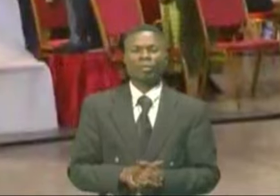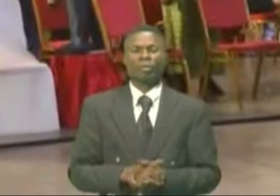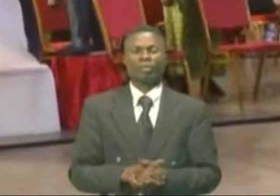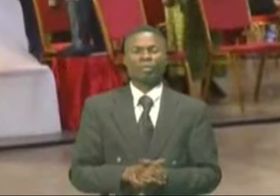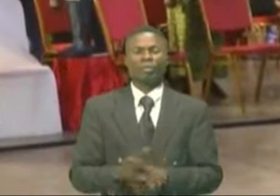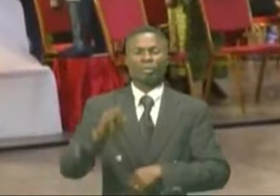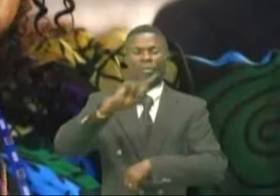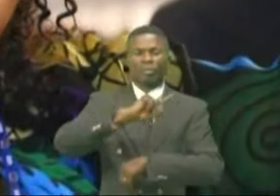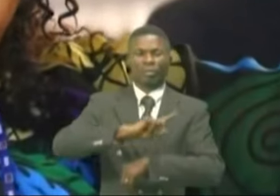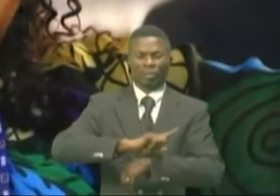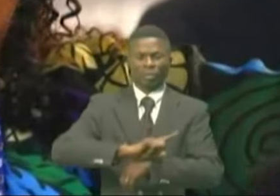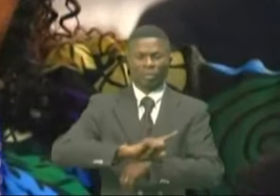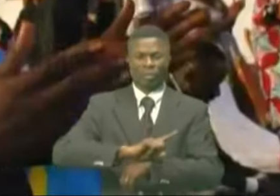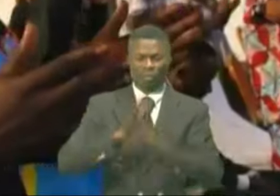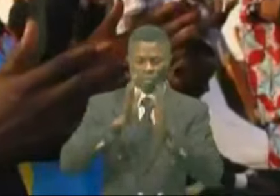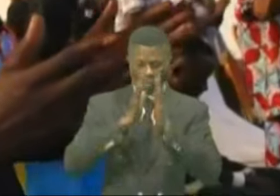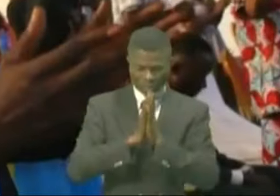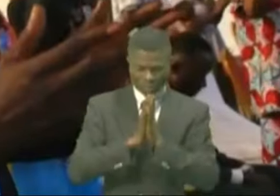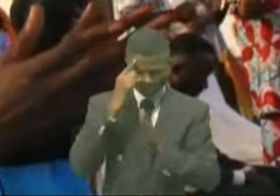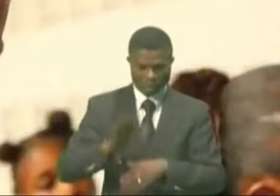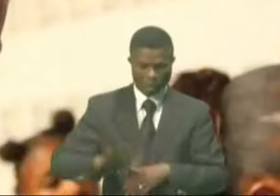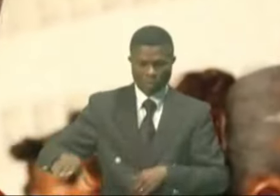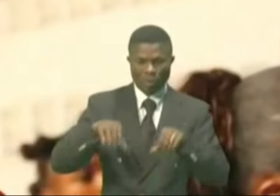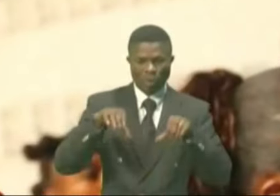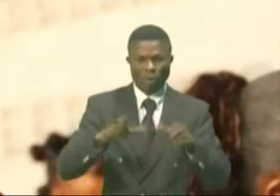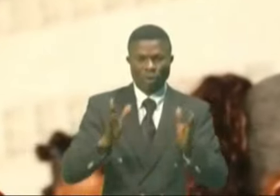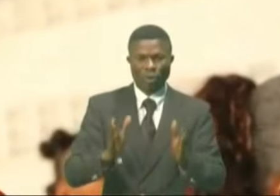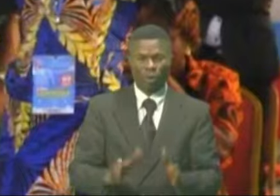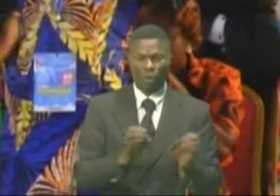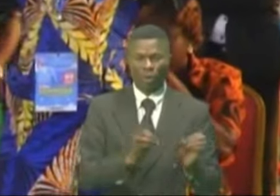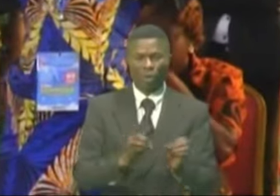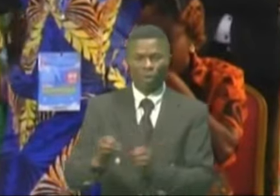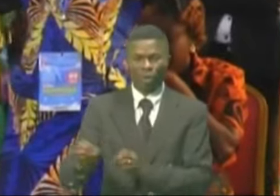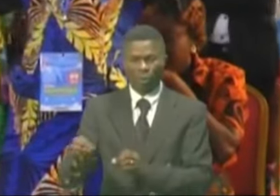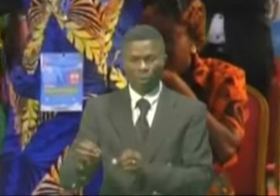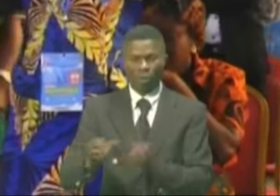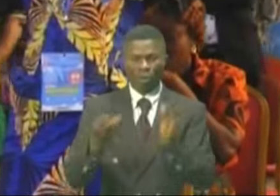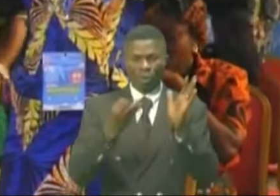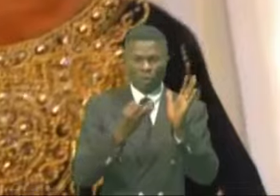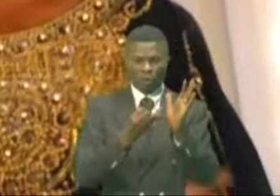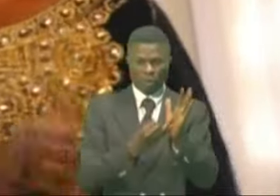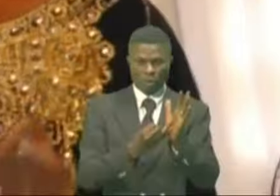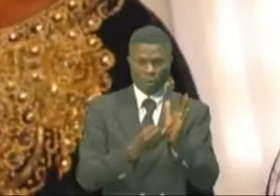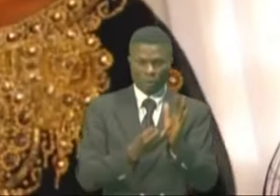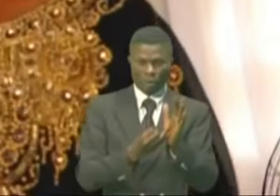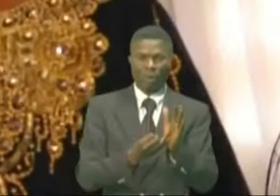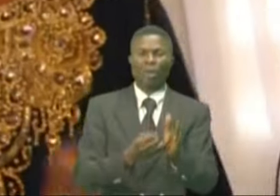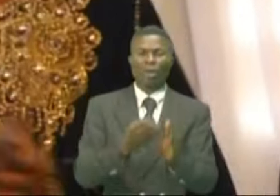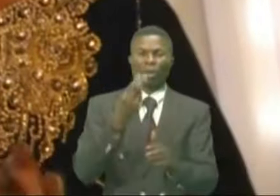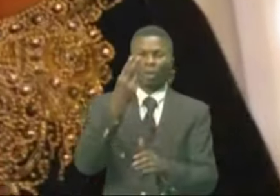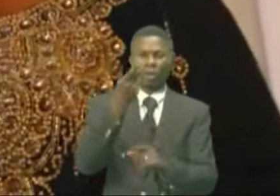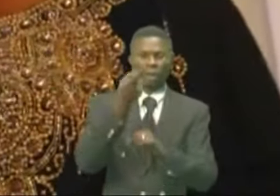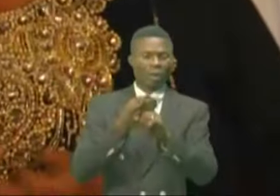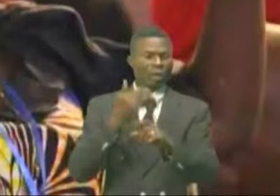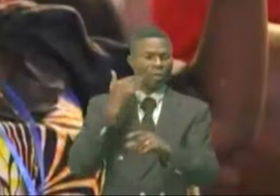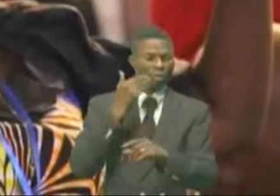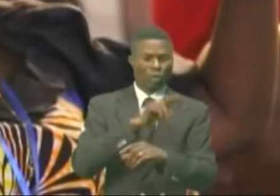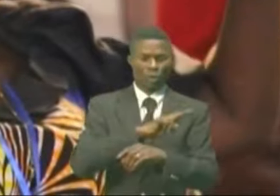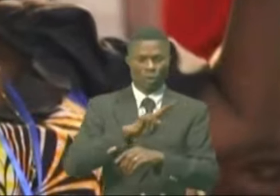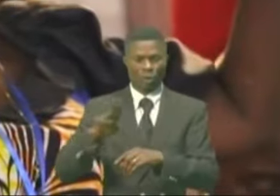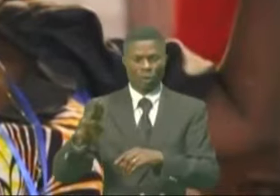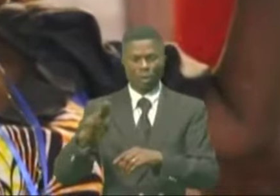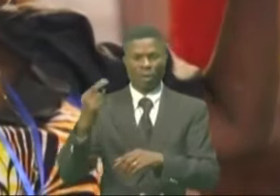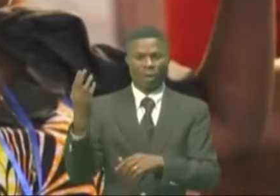Une journée de prière pour la nation congolaise a été organisée le dimanche 2 juin 2024 en faveur de FARDC et